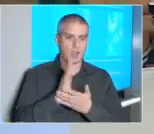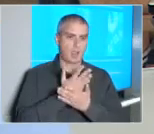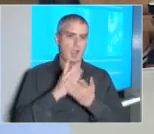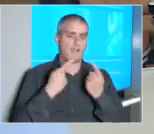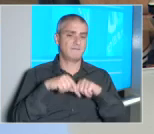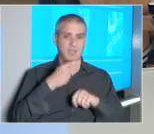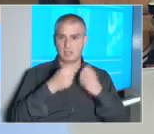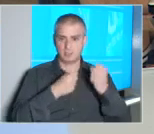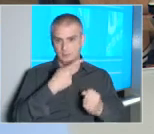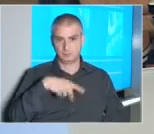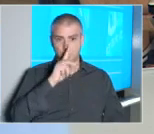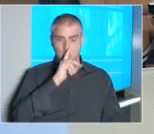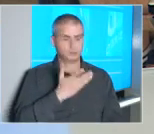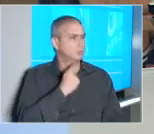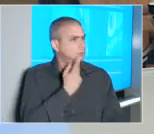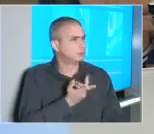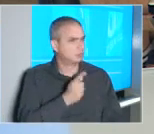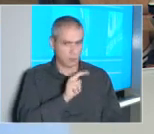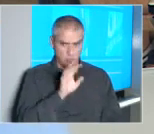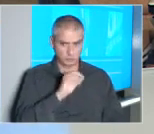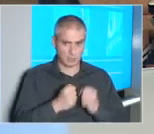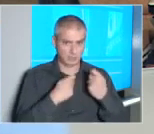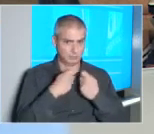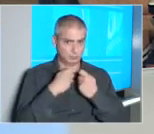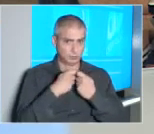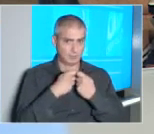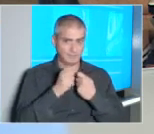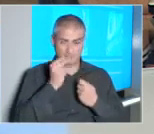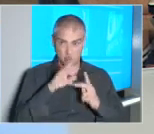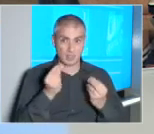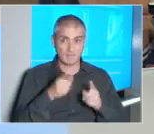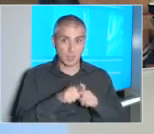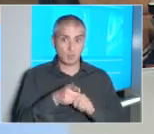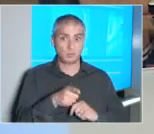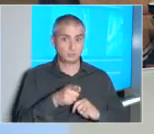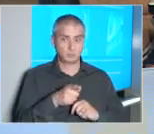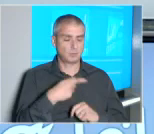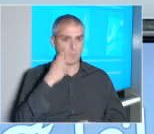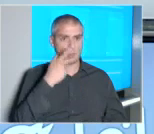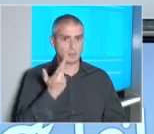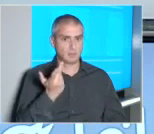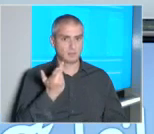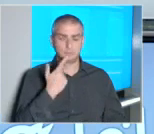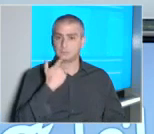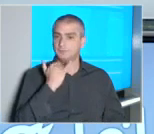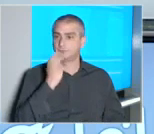להכרעת ועידת מרץ ביום ראשון. מה זאת אומרת? את סוגיית הריצה המשותפת? האם יש דבר כזה? לא